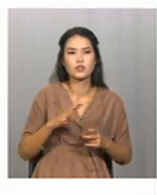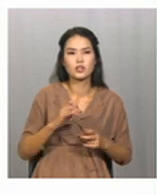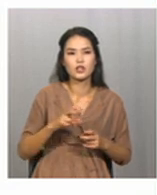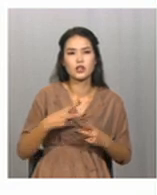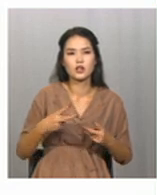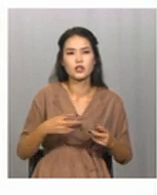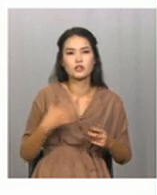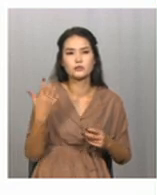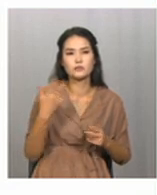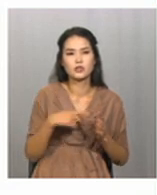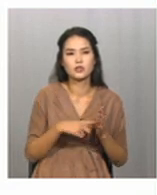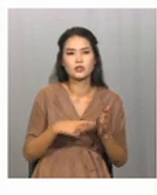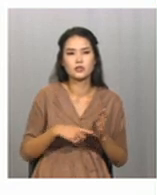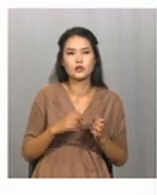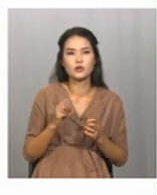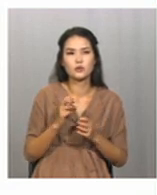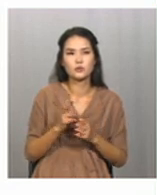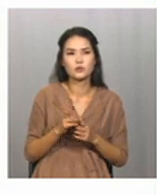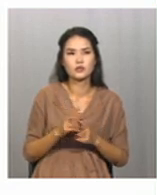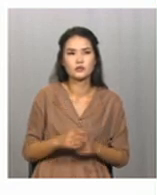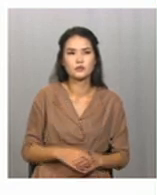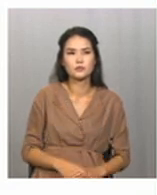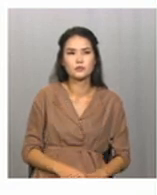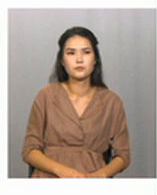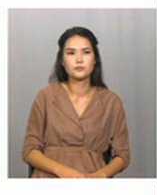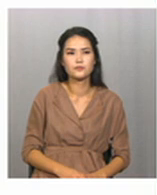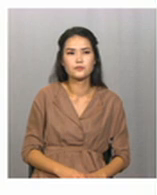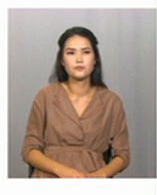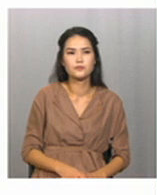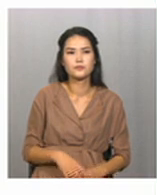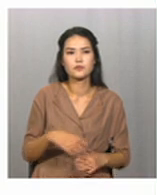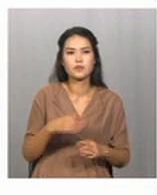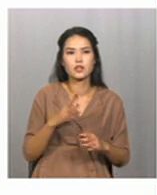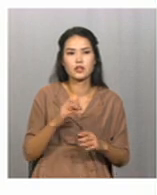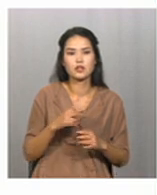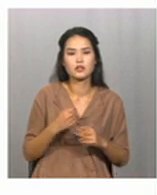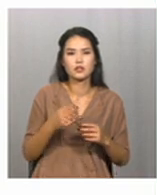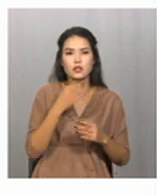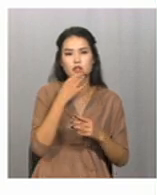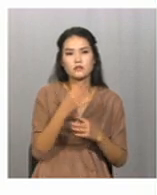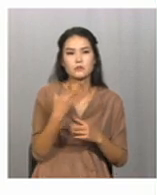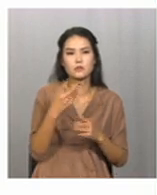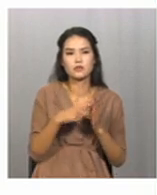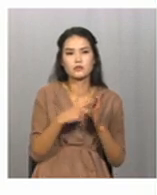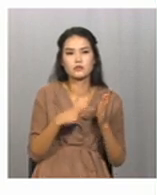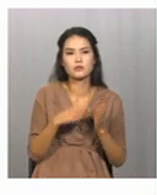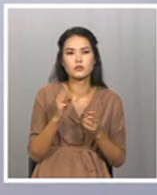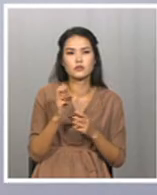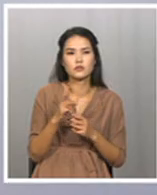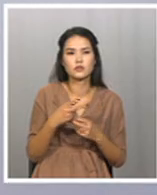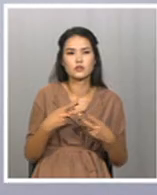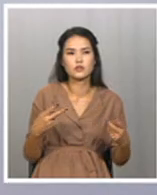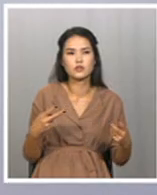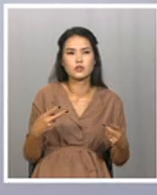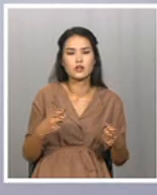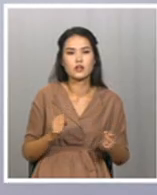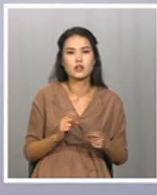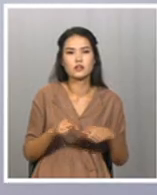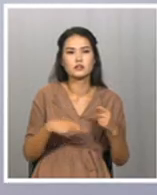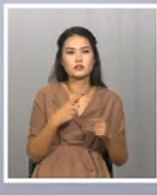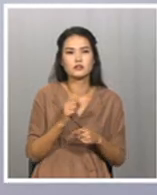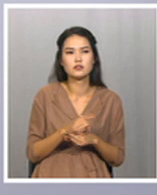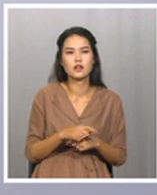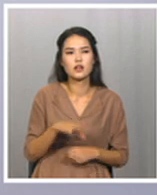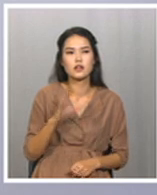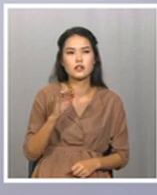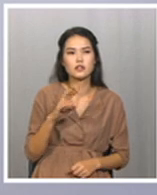альфа бірінші шеректе жатқан бұрыш. Тангенс альфа плюс 12-ден 5-ке тең. Синус альфа